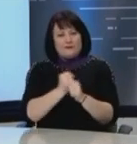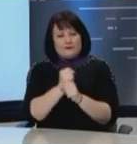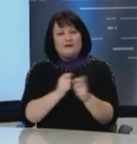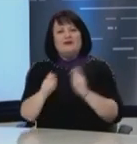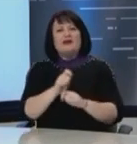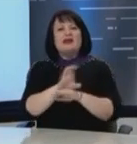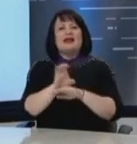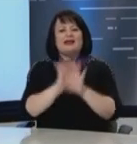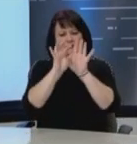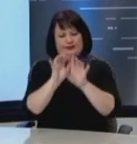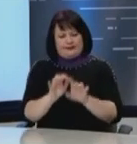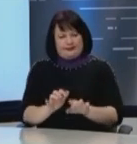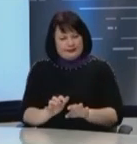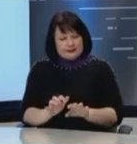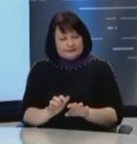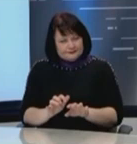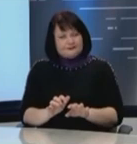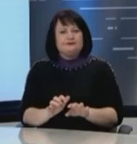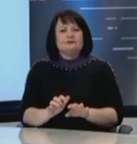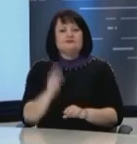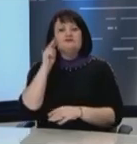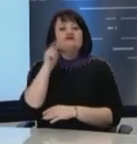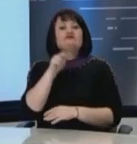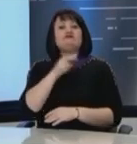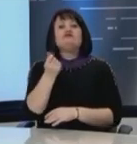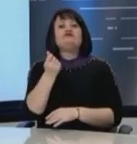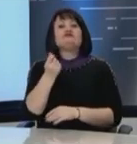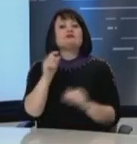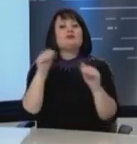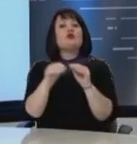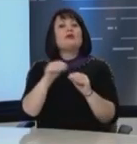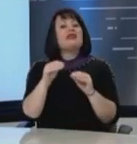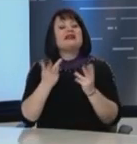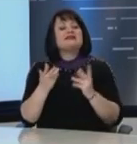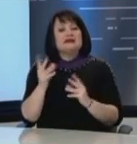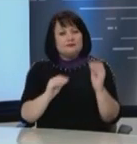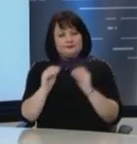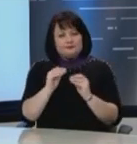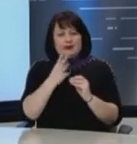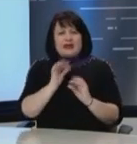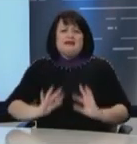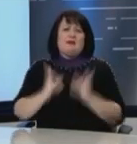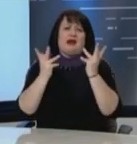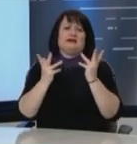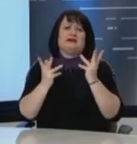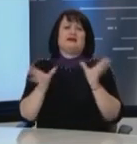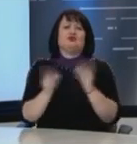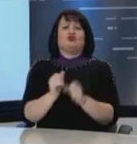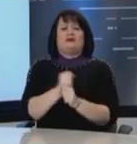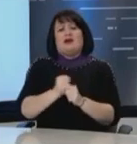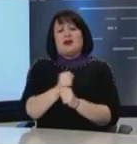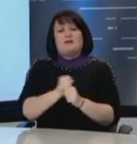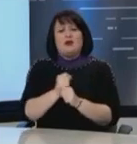την ηλεκτρονική συνταγογράφηση, το παρατηρητήριο τιμών για τις προμήθειες. Έφερε μια επανάσταση,